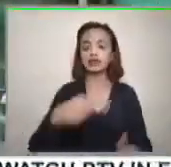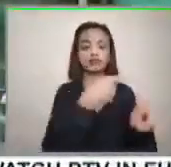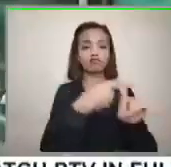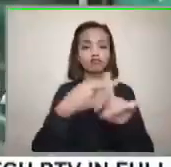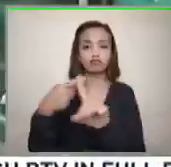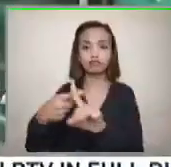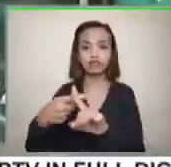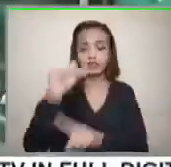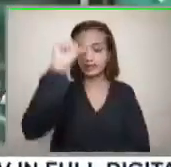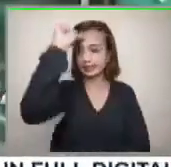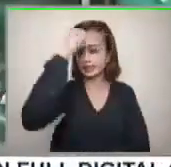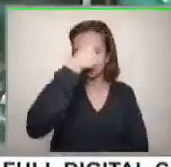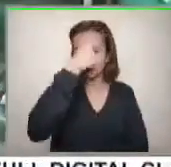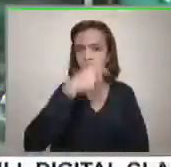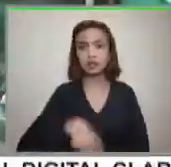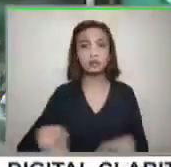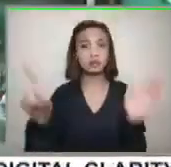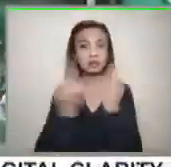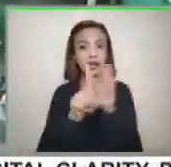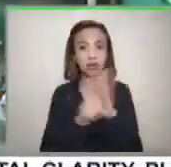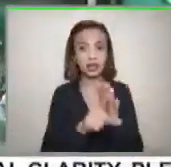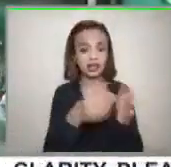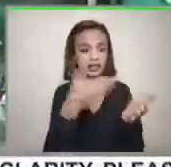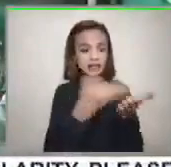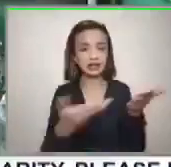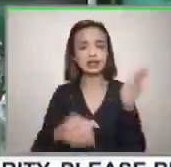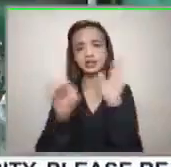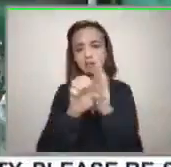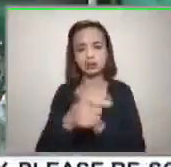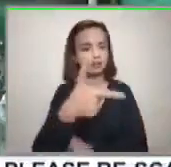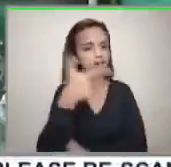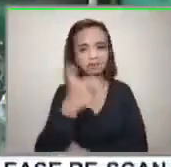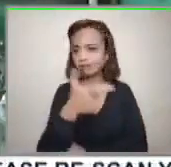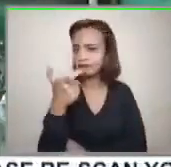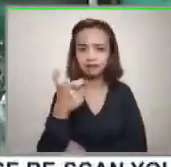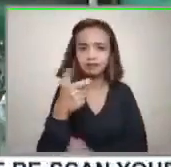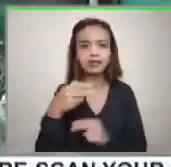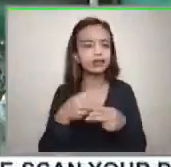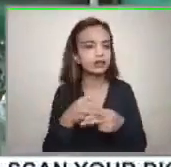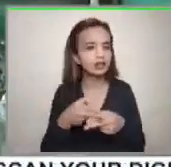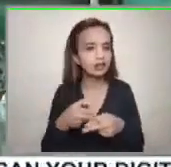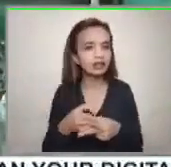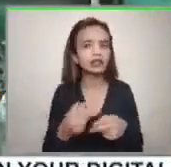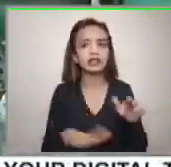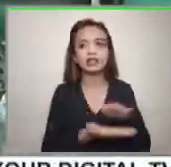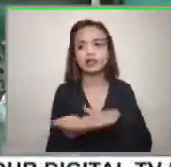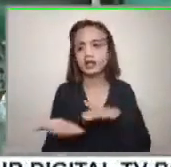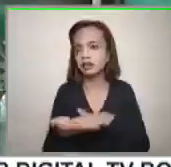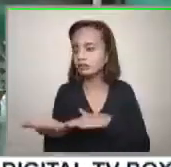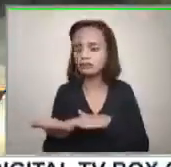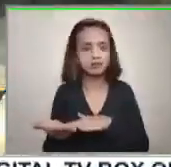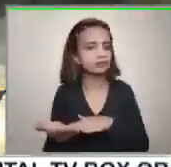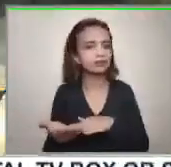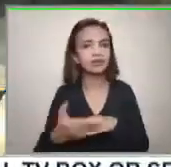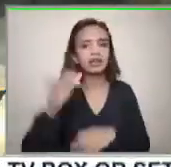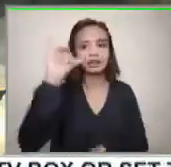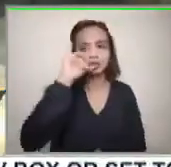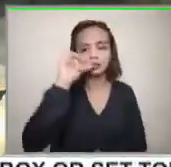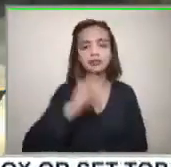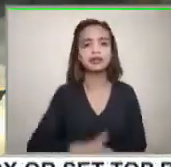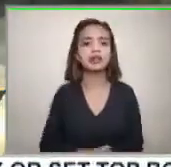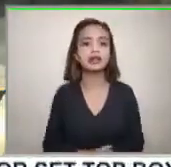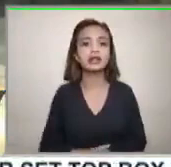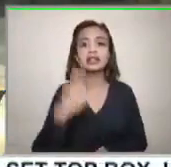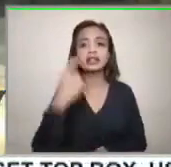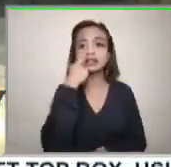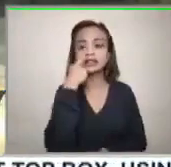pagdadala ng mga ipinagbabawal na bagay gaya ng baril, kutsilyo, baraha at alcoholic drinks. Kani-kanina nga dayan, may mga nakita